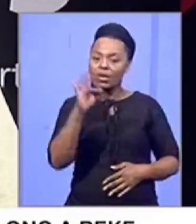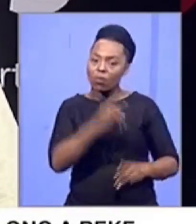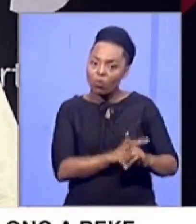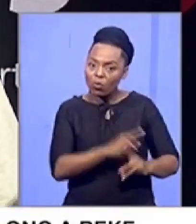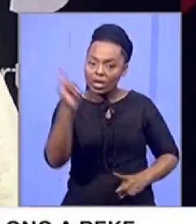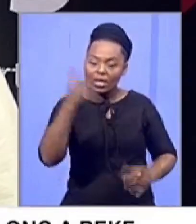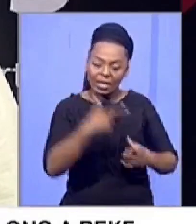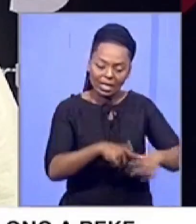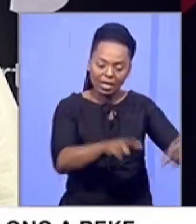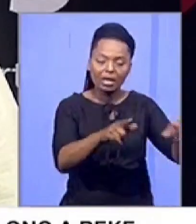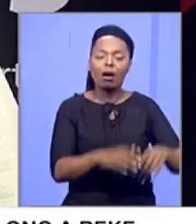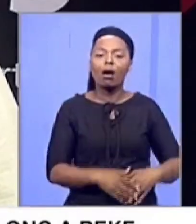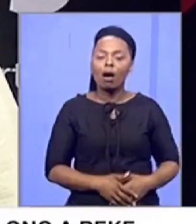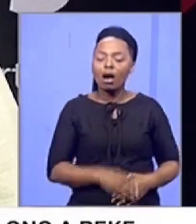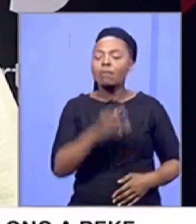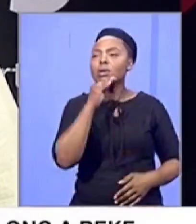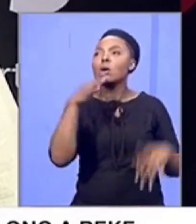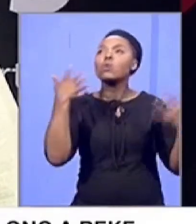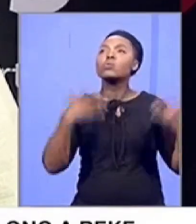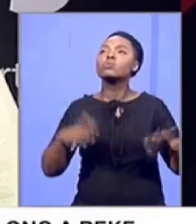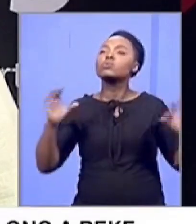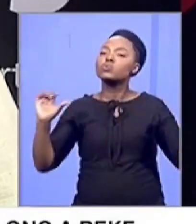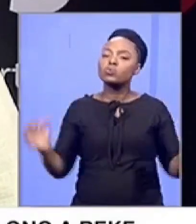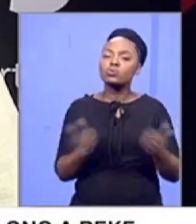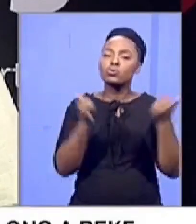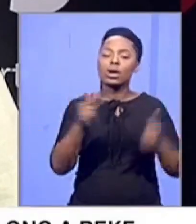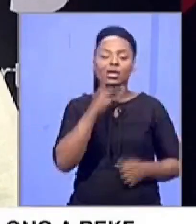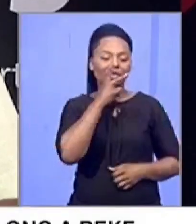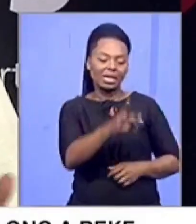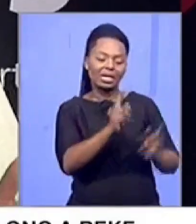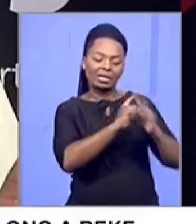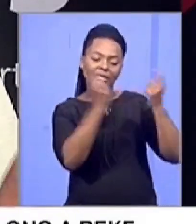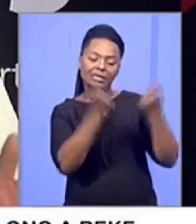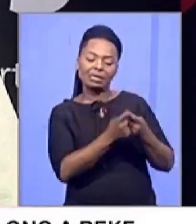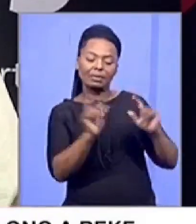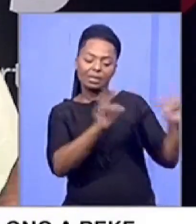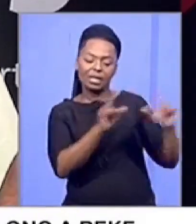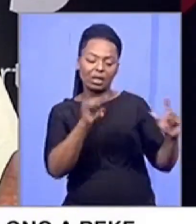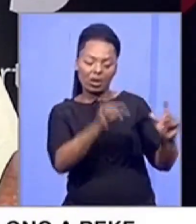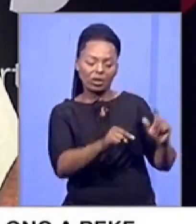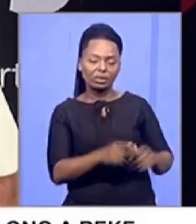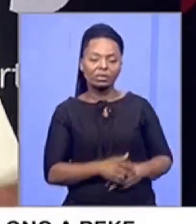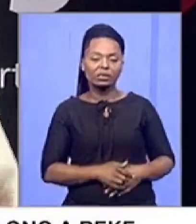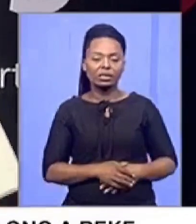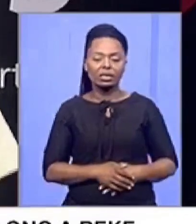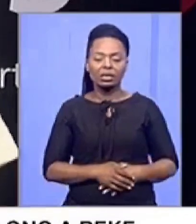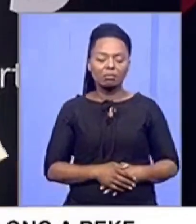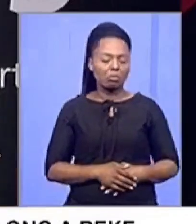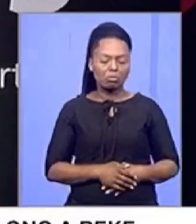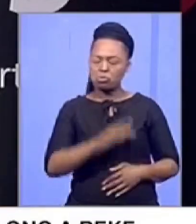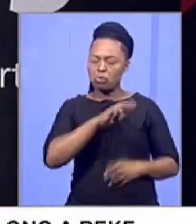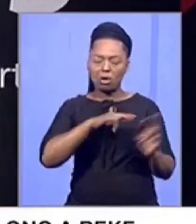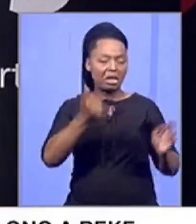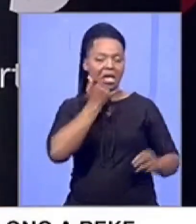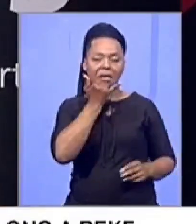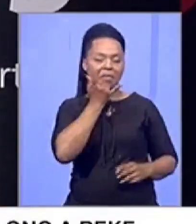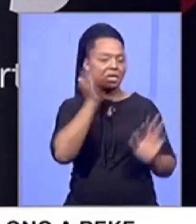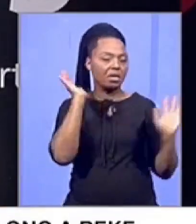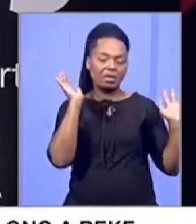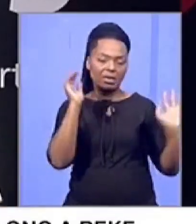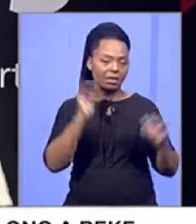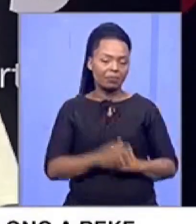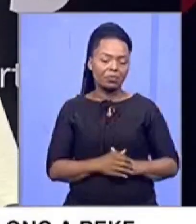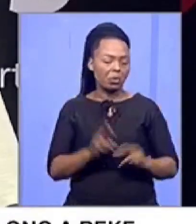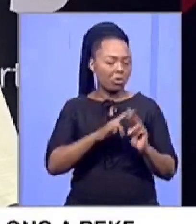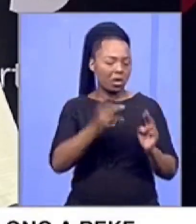entle empa hona jwale ha re sheba Sundowns katleo eo ka boyona ha ya lekana jwale